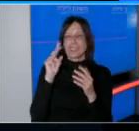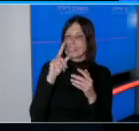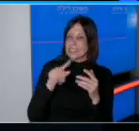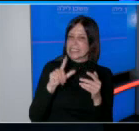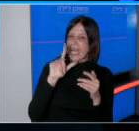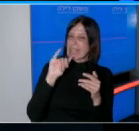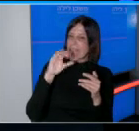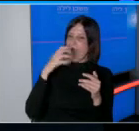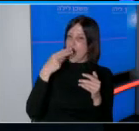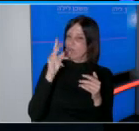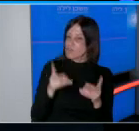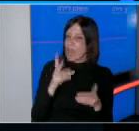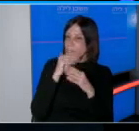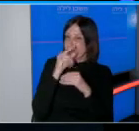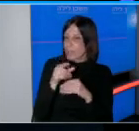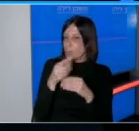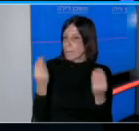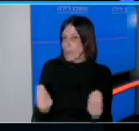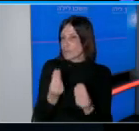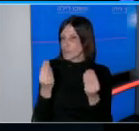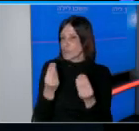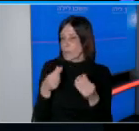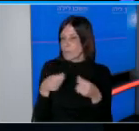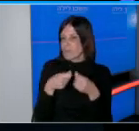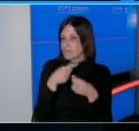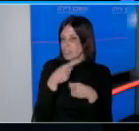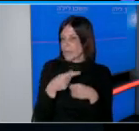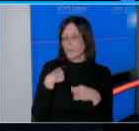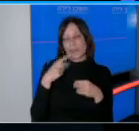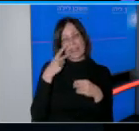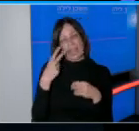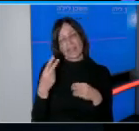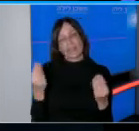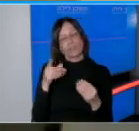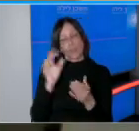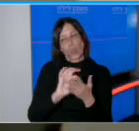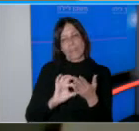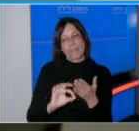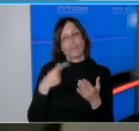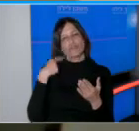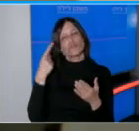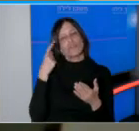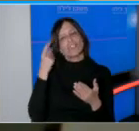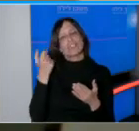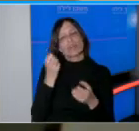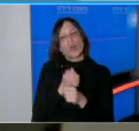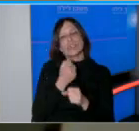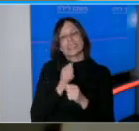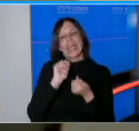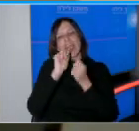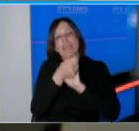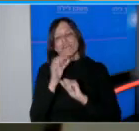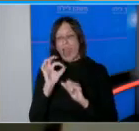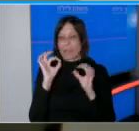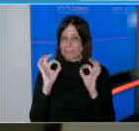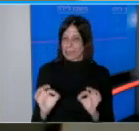איתו בשיח הזה קצר ברשותך? תראה, אני ראיתי דברים שהוא כותב, אני חושבת שהוא קצת עושה עיוות של המציאות.